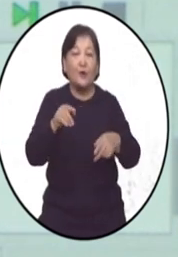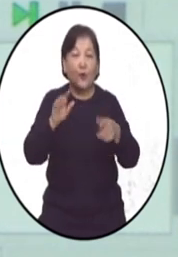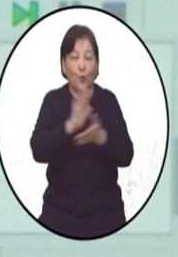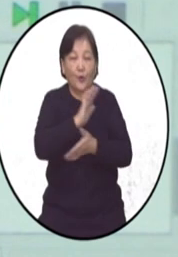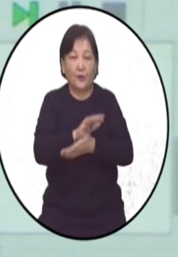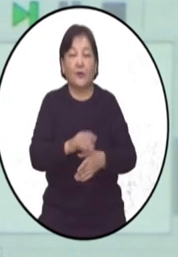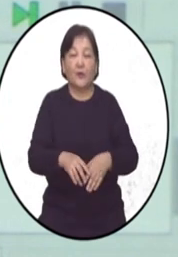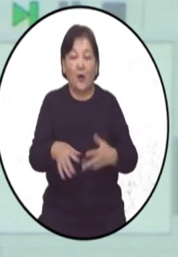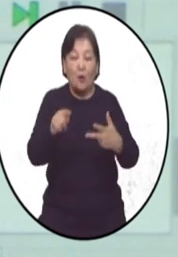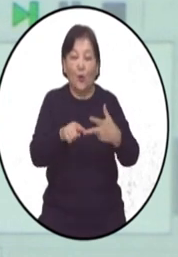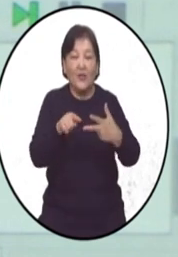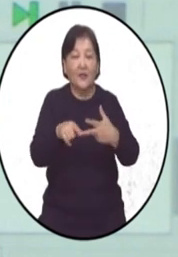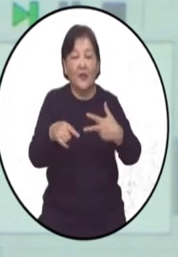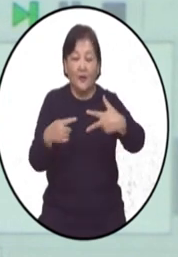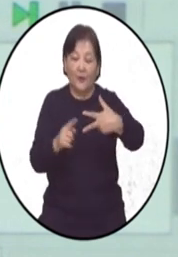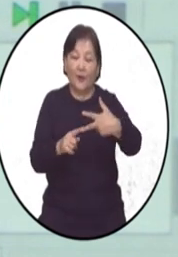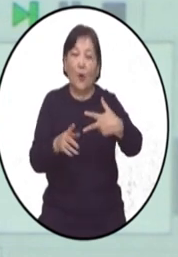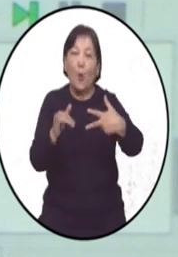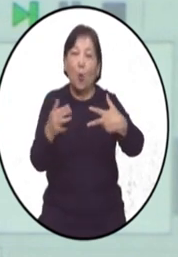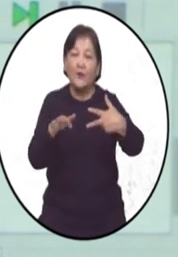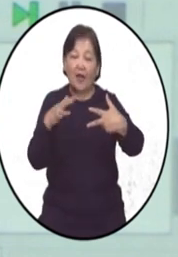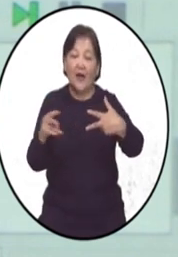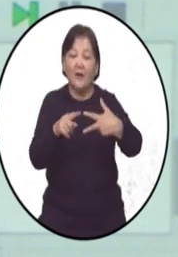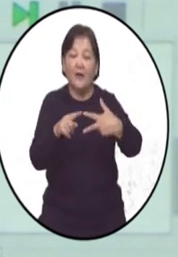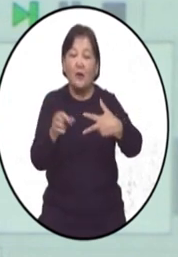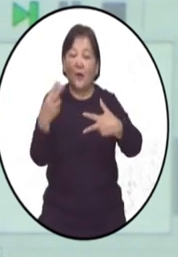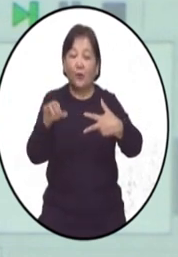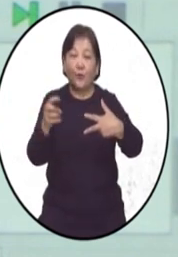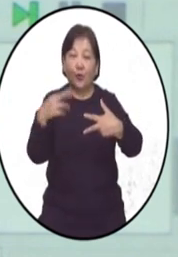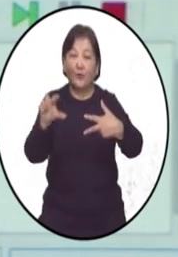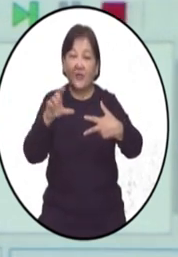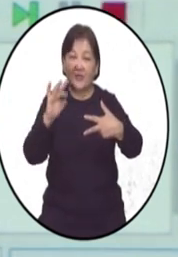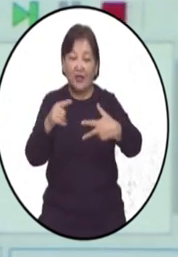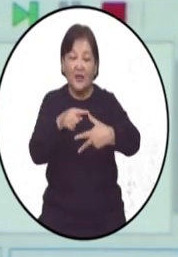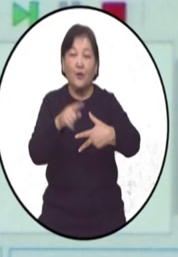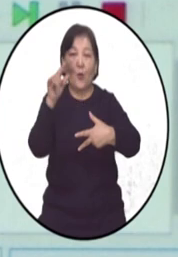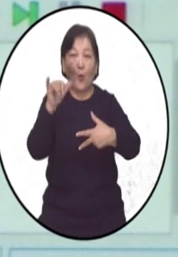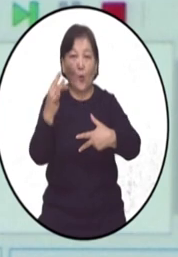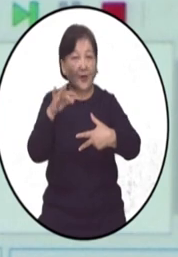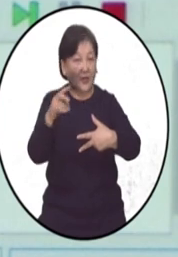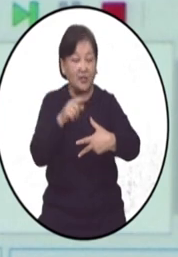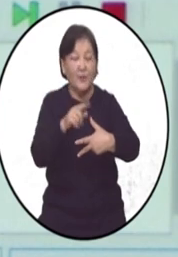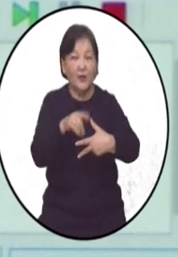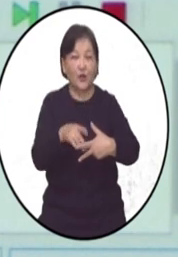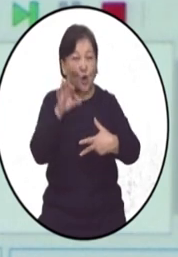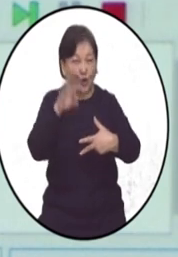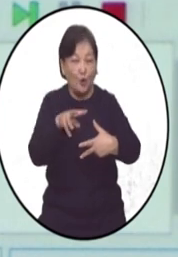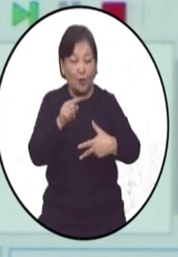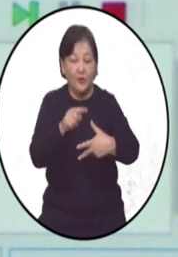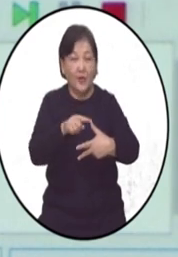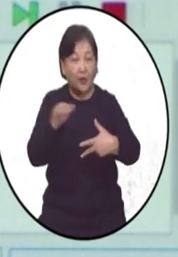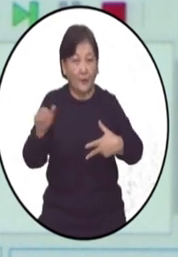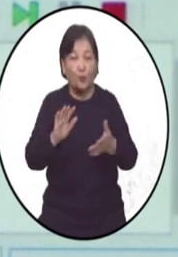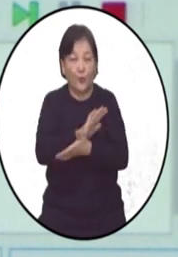ачаалх дээр тавьчих юм бол үйлдэлүүд маань удаан хийгдээд их удаан цаг хугацаа их орно шүү. За одоо өөр нэг том тоон дээр үзчихье. 100